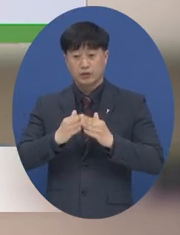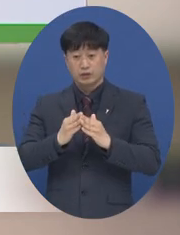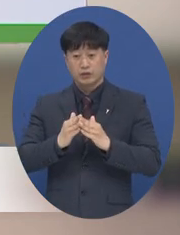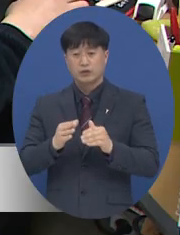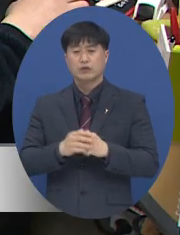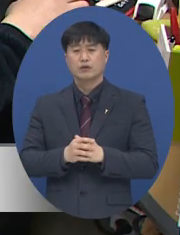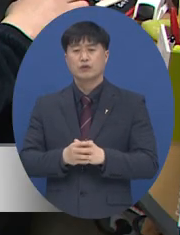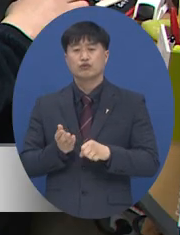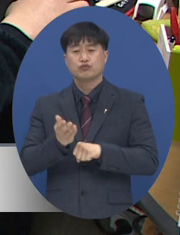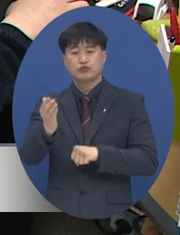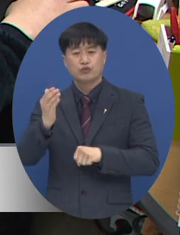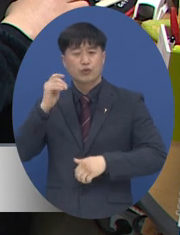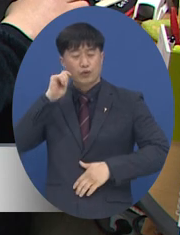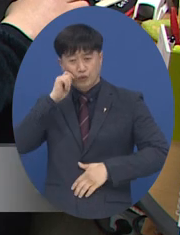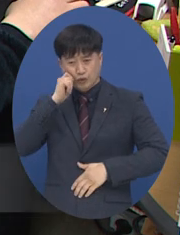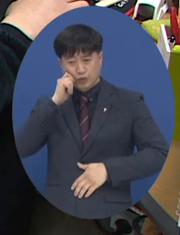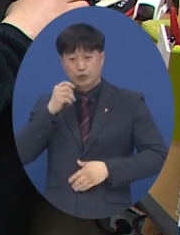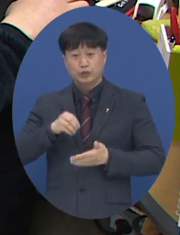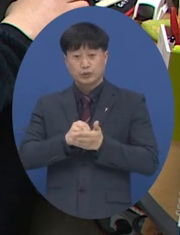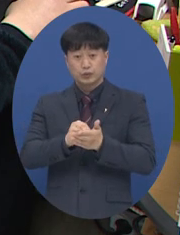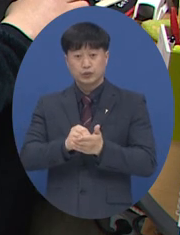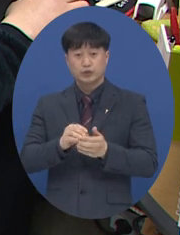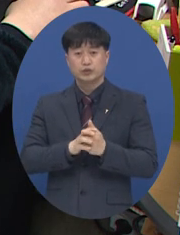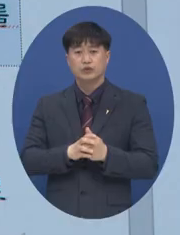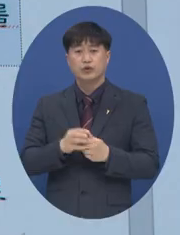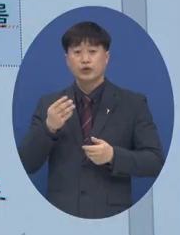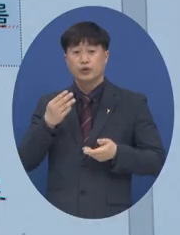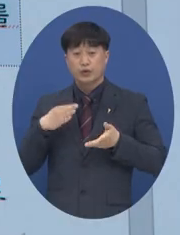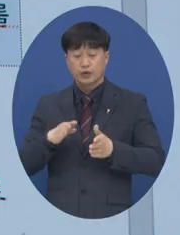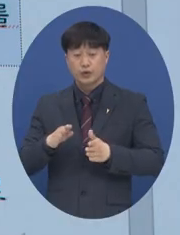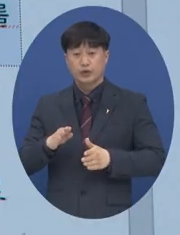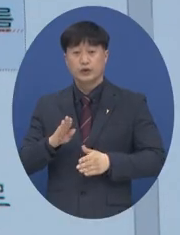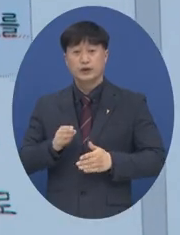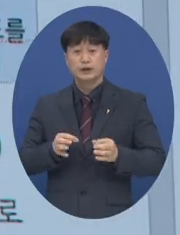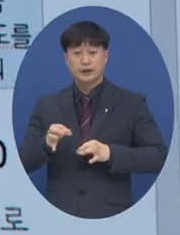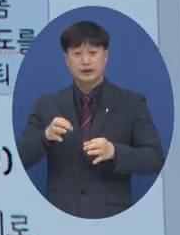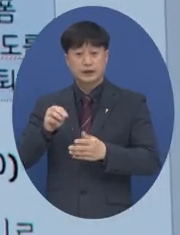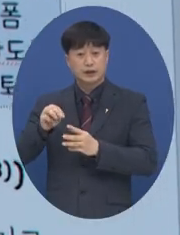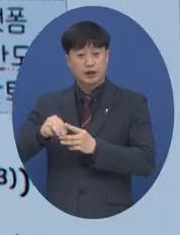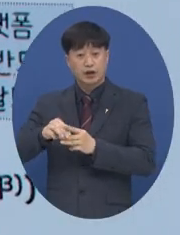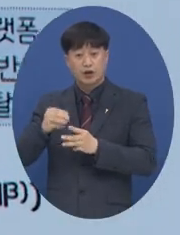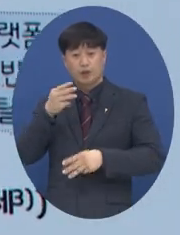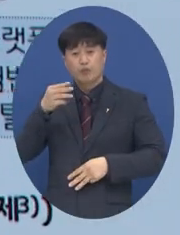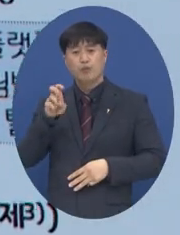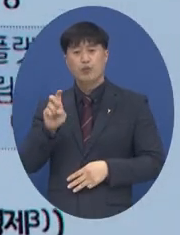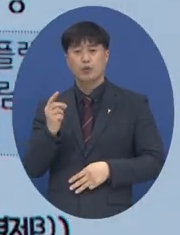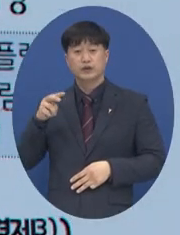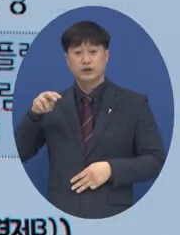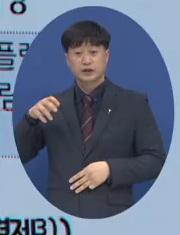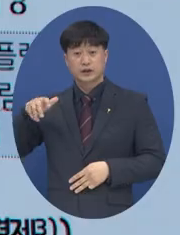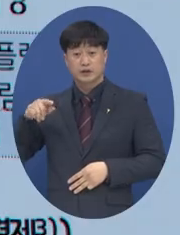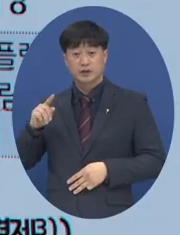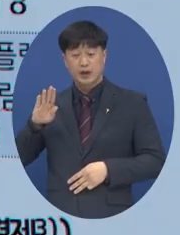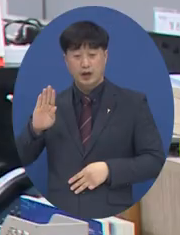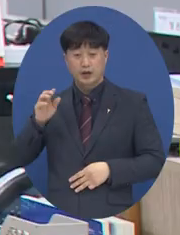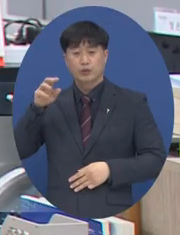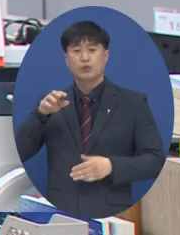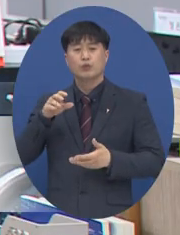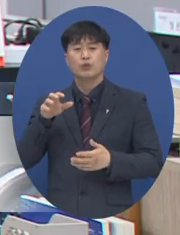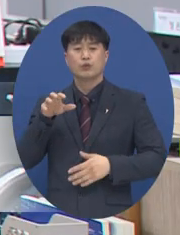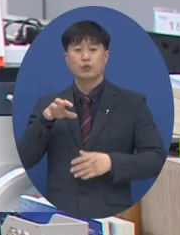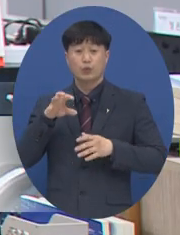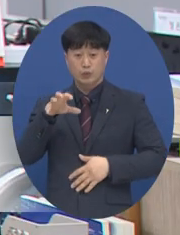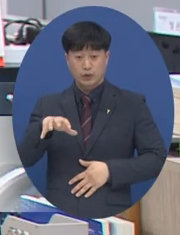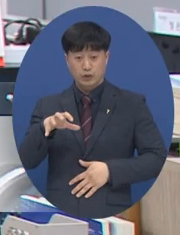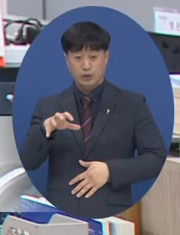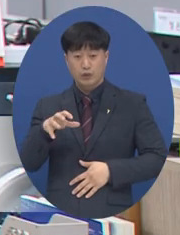참고로 설정해 수출 관련 기업의 룰을 접수하고 경기 비즈니스 센터 모스크바를 통해 현지 상황을 모니터링하고 있습니다 온라인